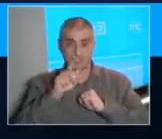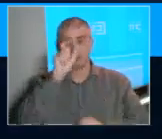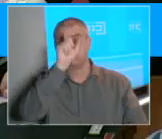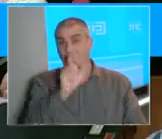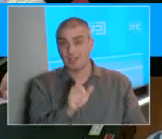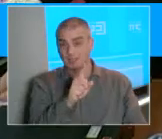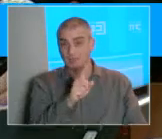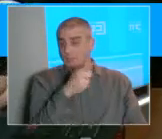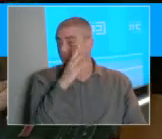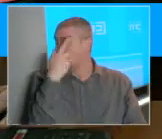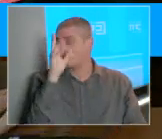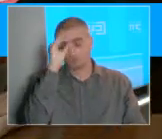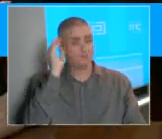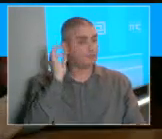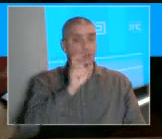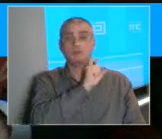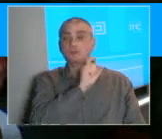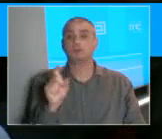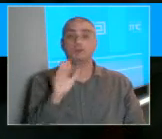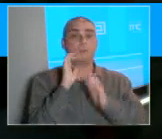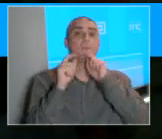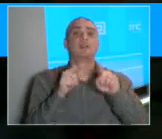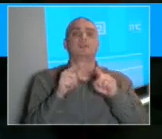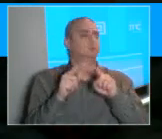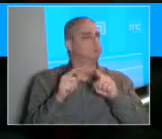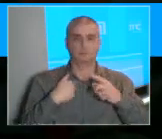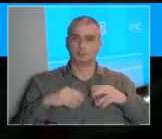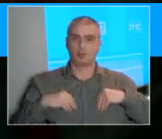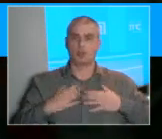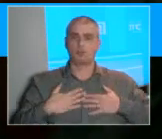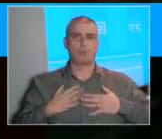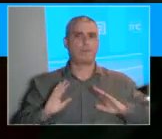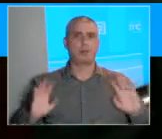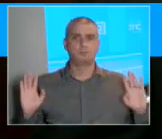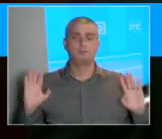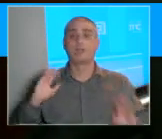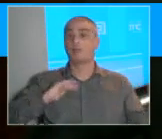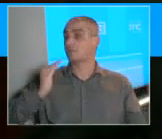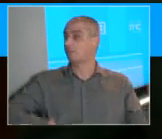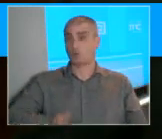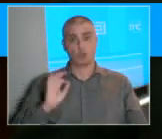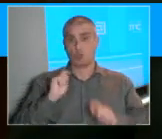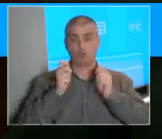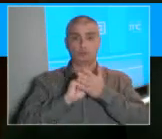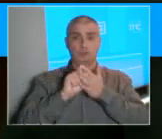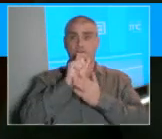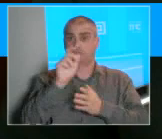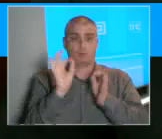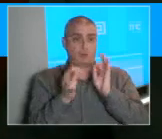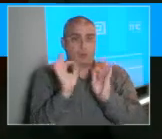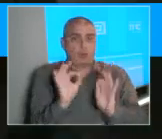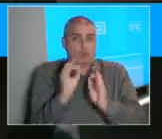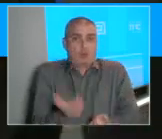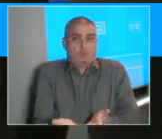אדם, איש או אישה, מורשעים בתקשורת איננו מקובל עליי. וגם דוד ביטן אפילו לא הוגש נגדו כתב אישום על ידי